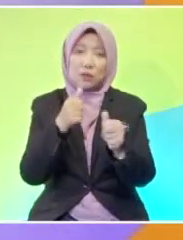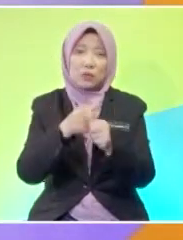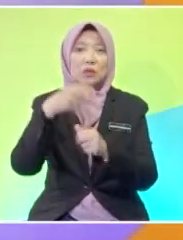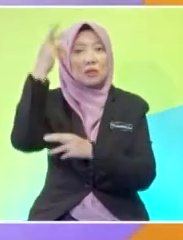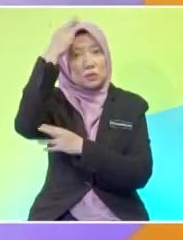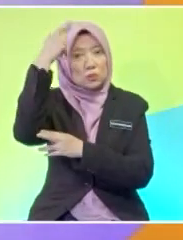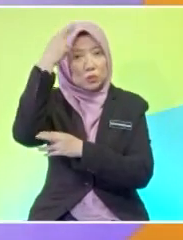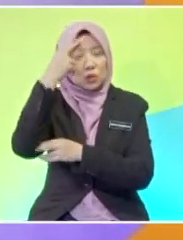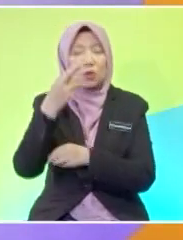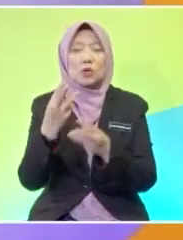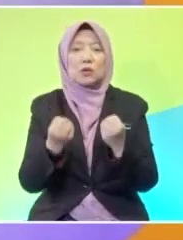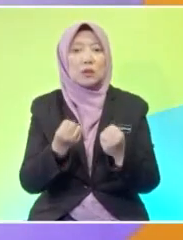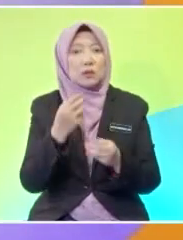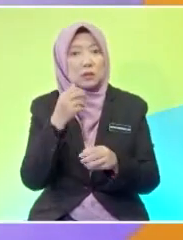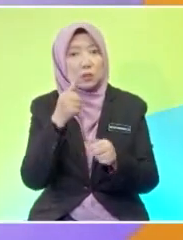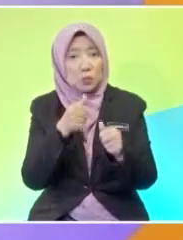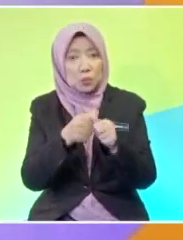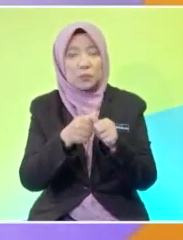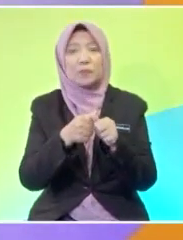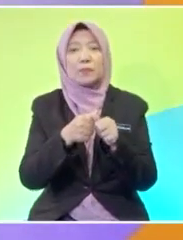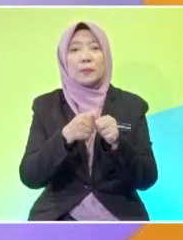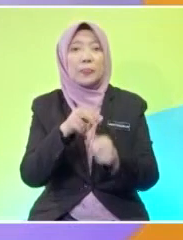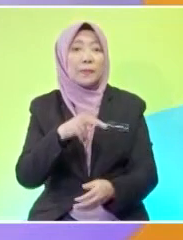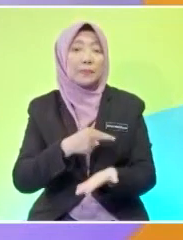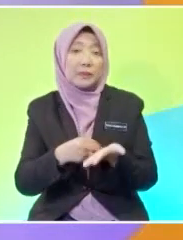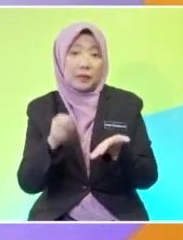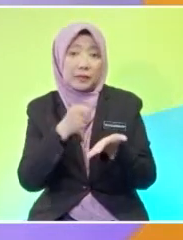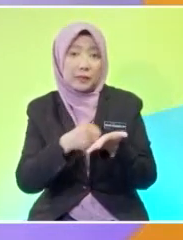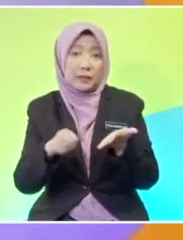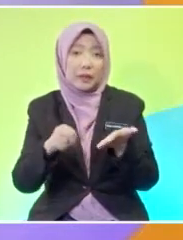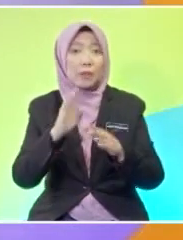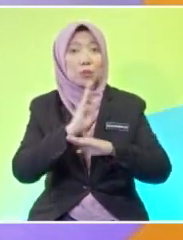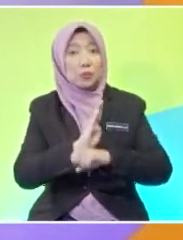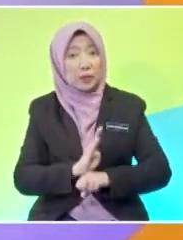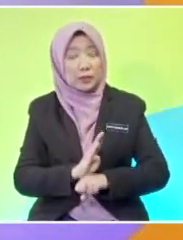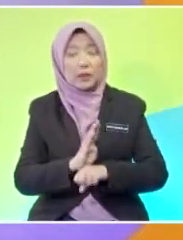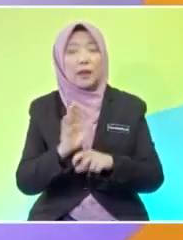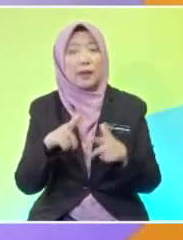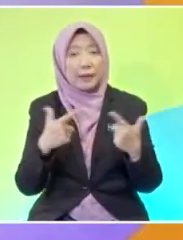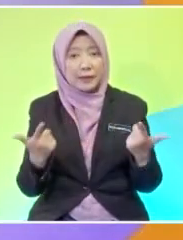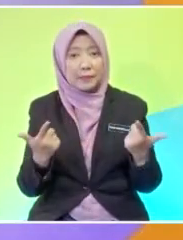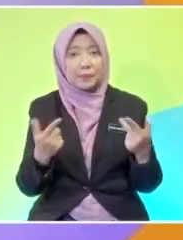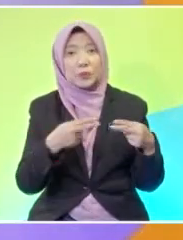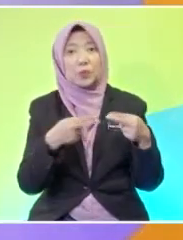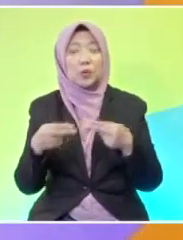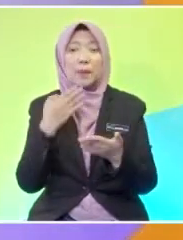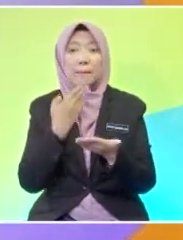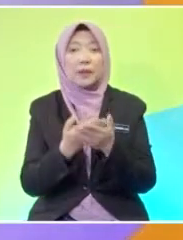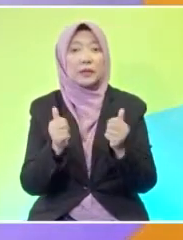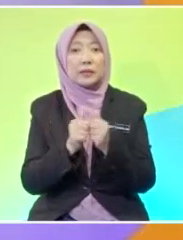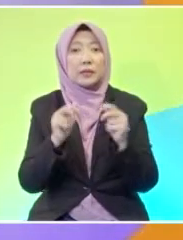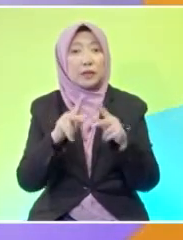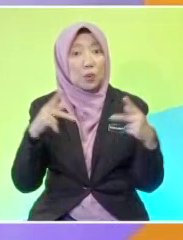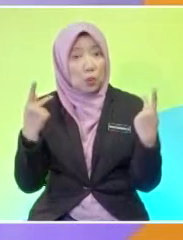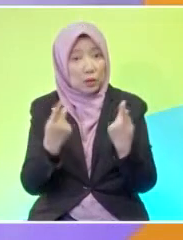menikmati nilai-nilai Sastra nilai-nilai adat budaya yang lain hubungan baik dengan keluarga rakyat